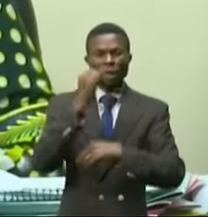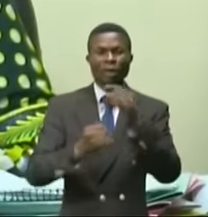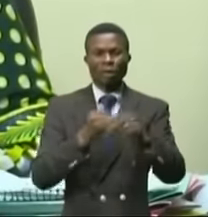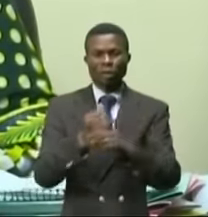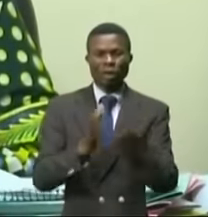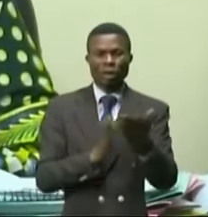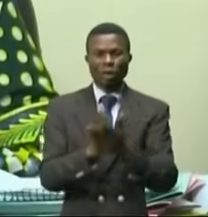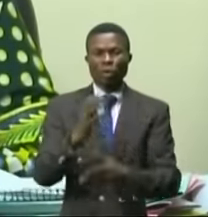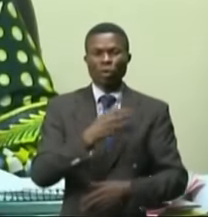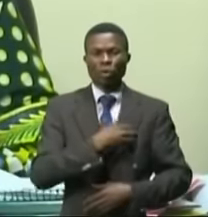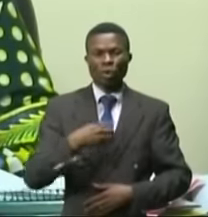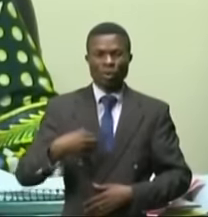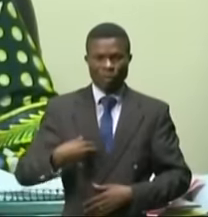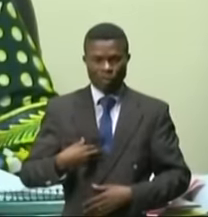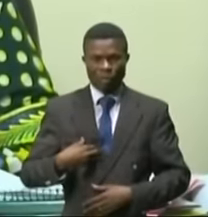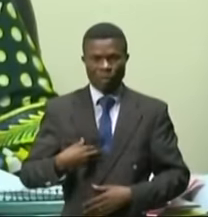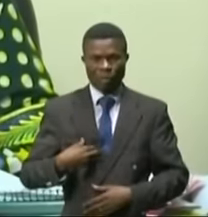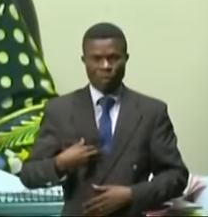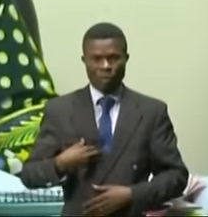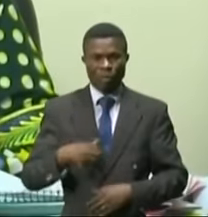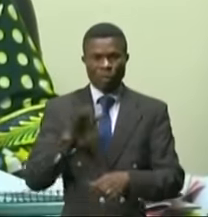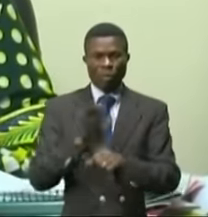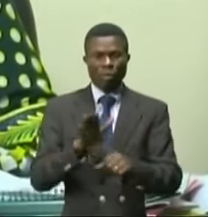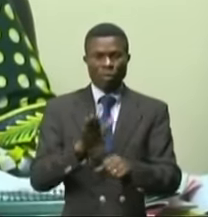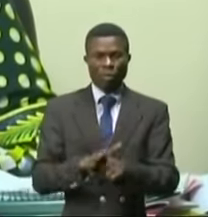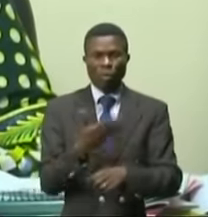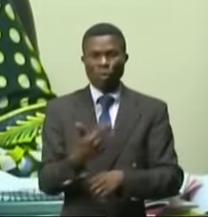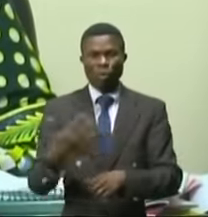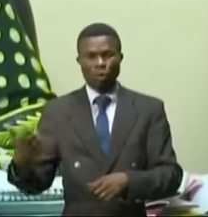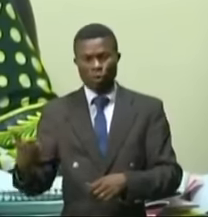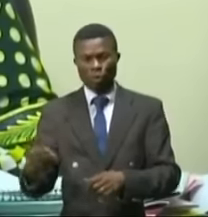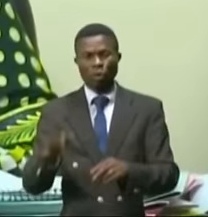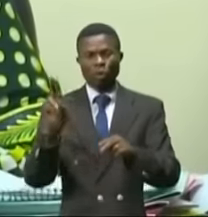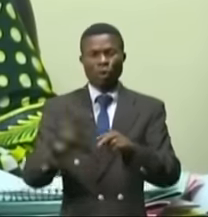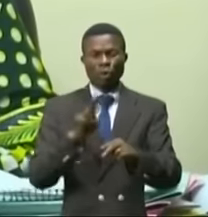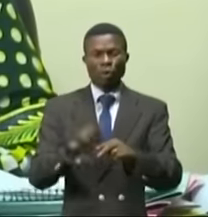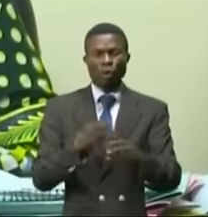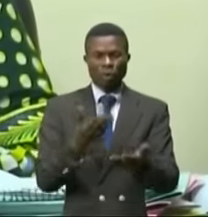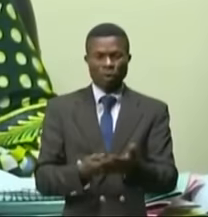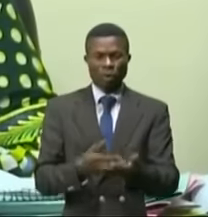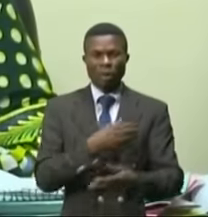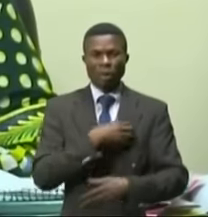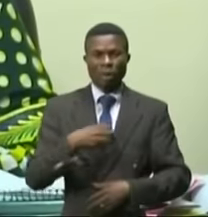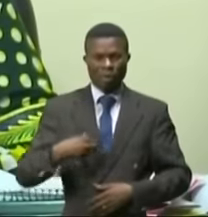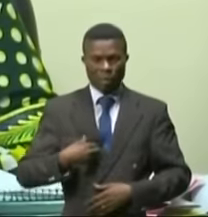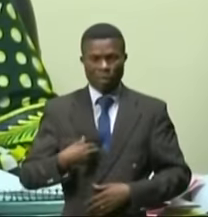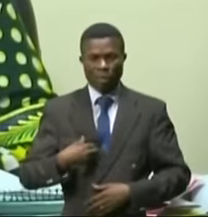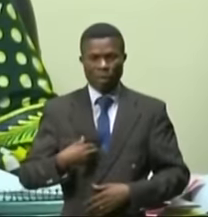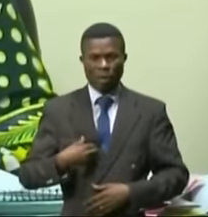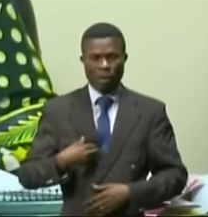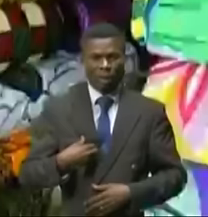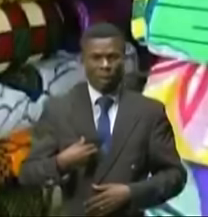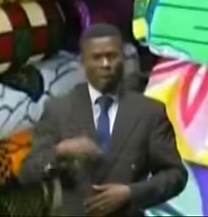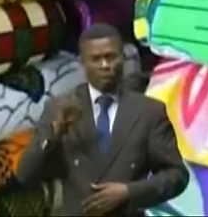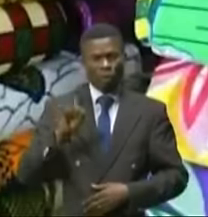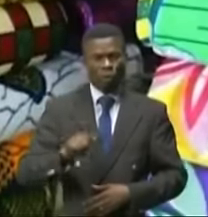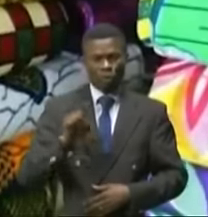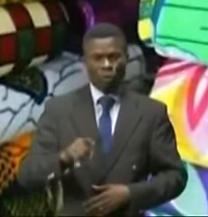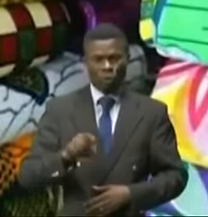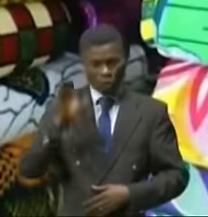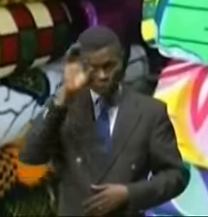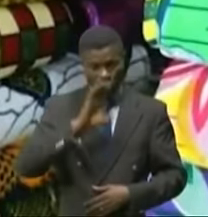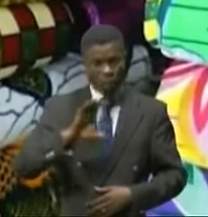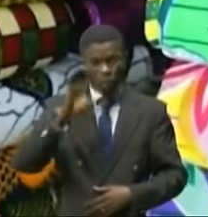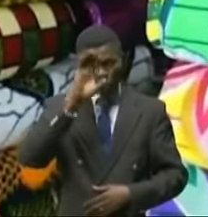droits des femmes, il y a différents supports qui sont utilisés. Mais les femmes ont pensé qu'il fallait